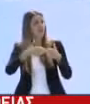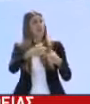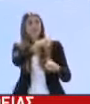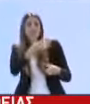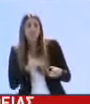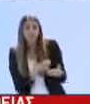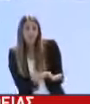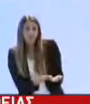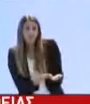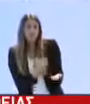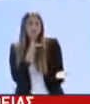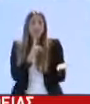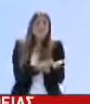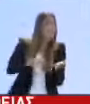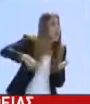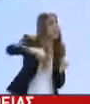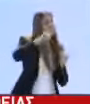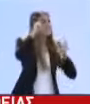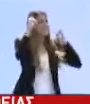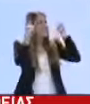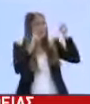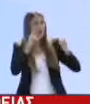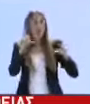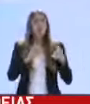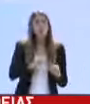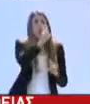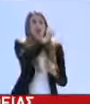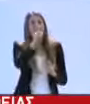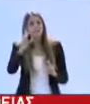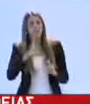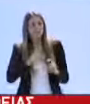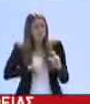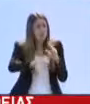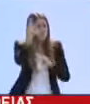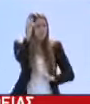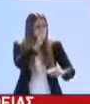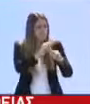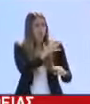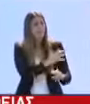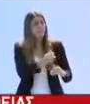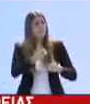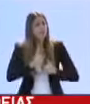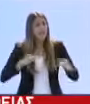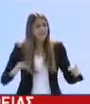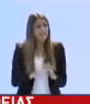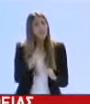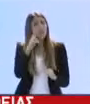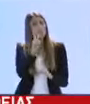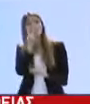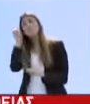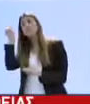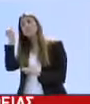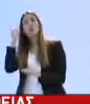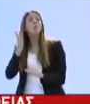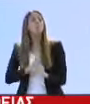είστε εδώ πέρα σήμερα, αλλά και τα εκατομμύρια των πολιτών που θα μας εμπιστευθούν, όταν όλοι θα κοιτάξετε πίσω, θα μπορείτε να